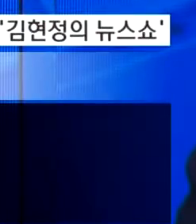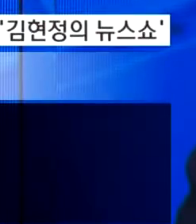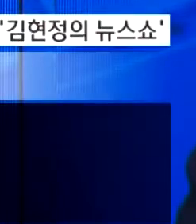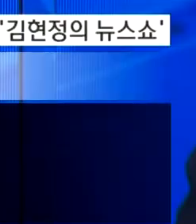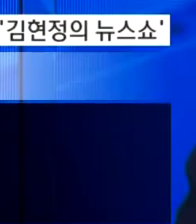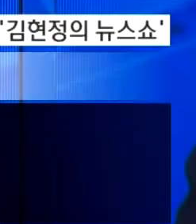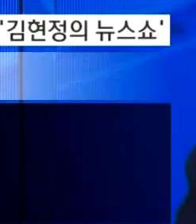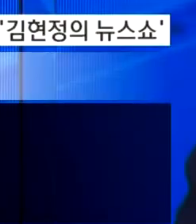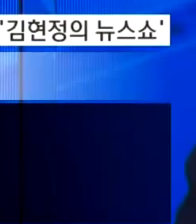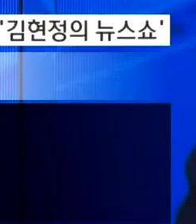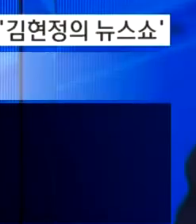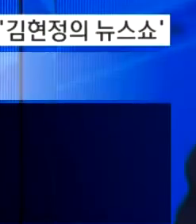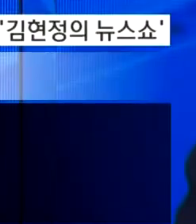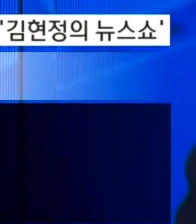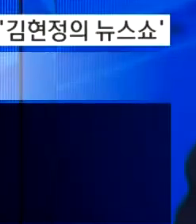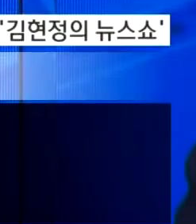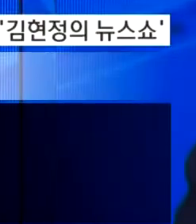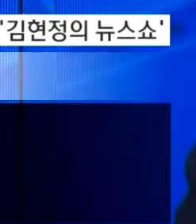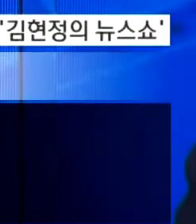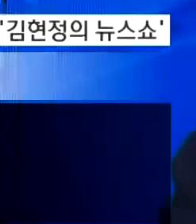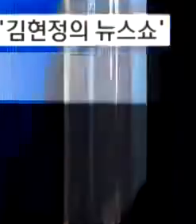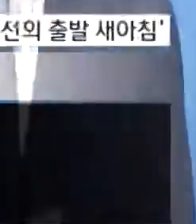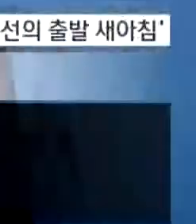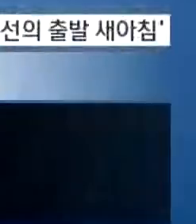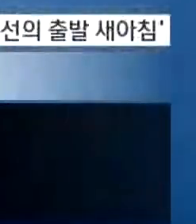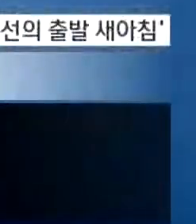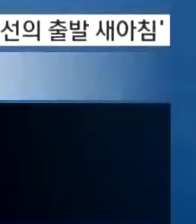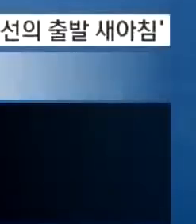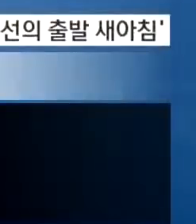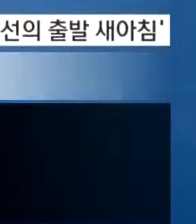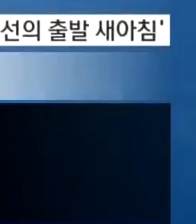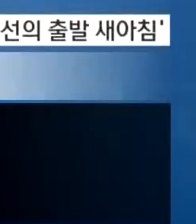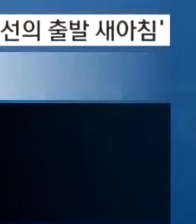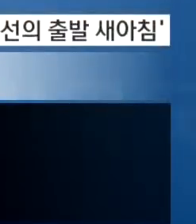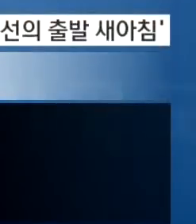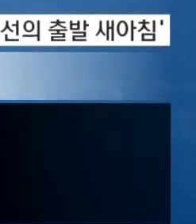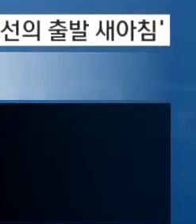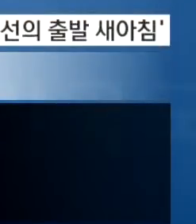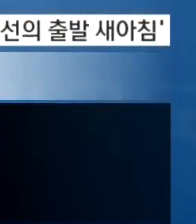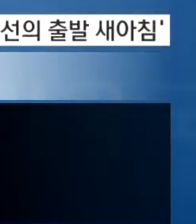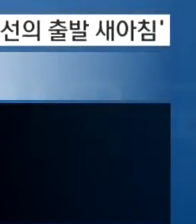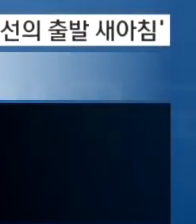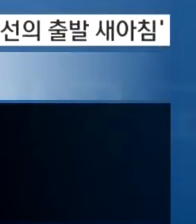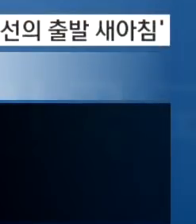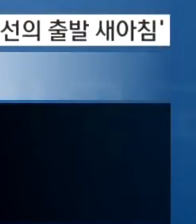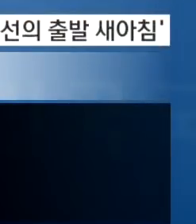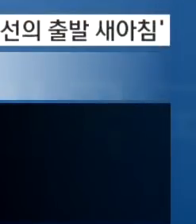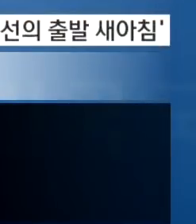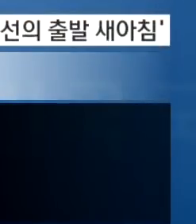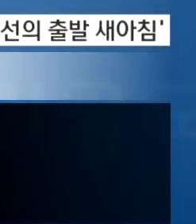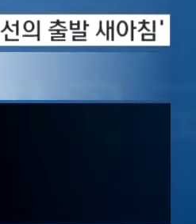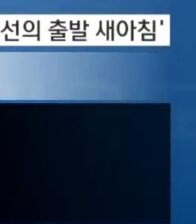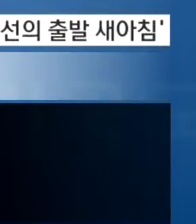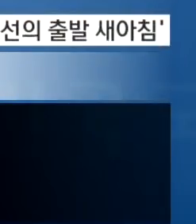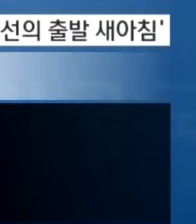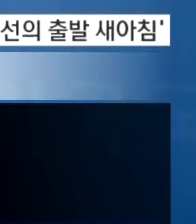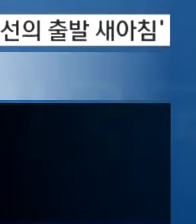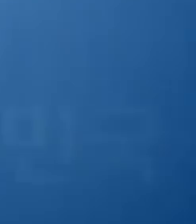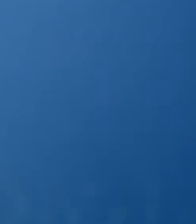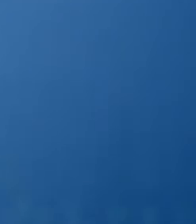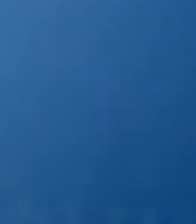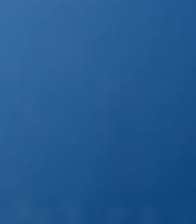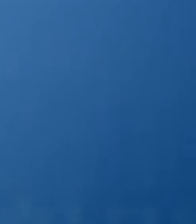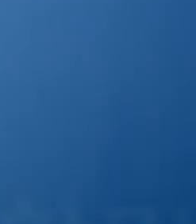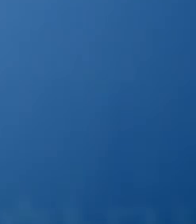지우는 측면도 있기 때문에 저는 그렇게 생각을 합니다. 문 대통령도 아마 선거 앞두고 박근혜 전 대통령만 만족 해결이 된